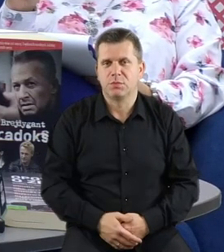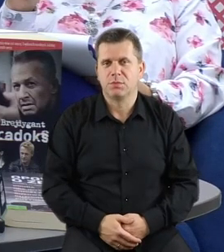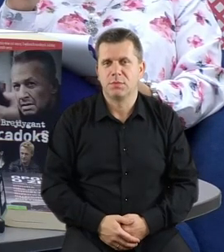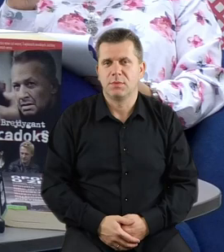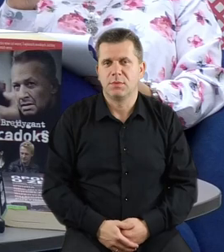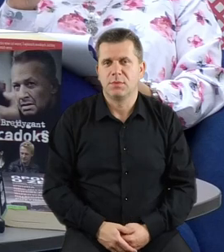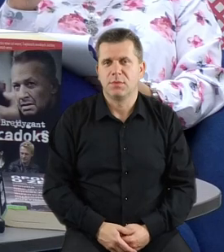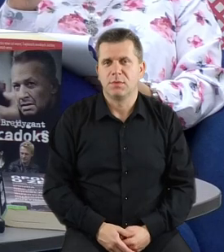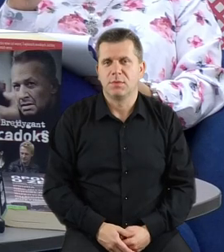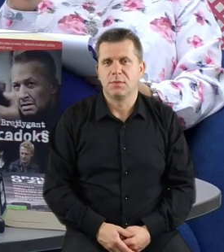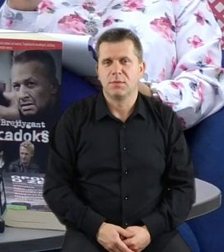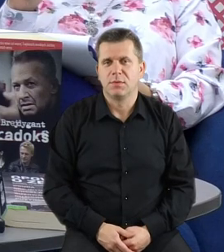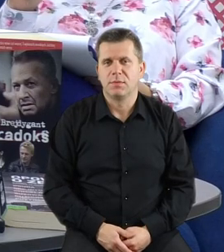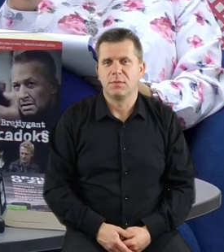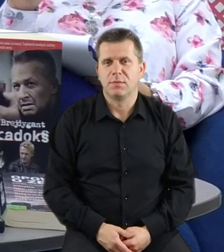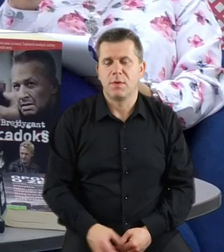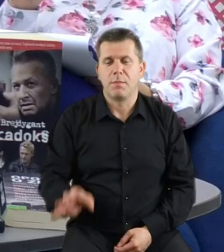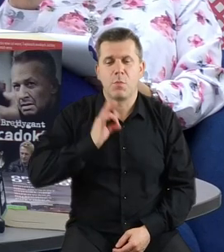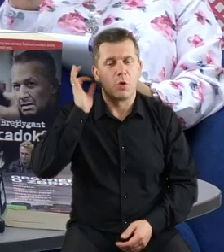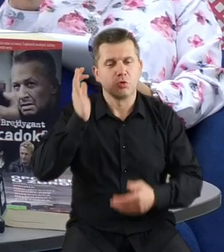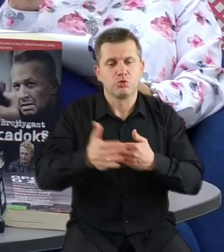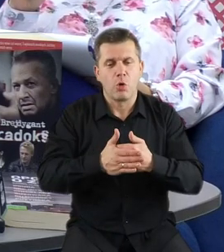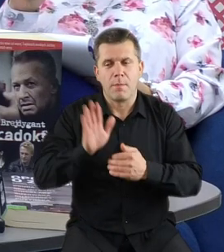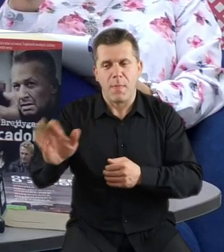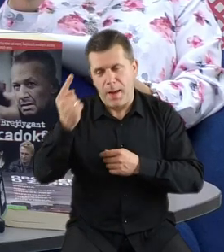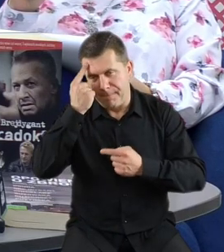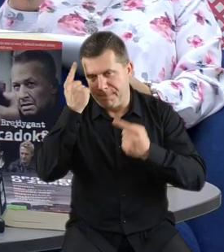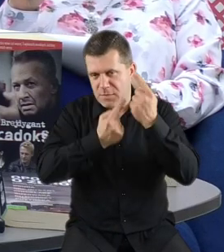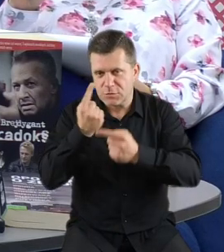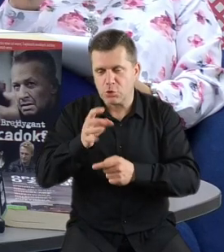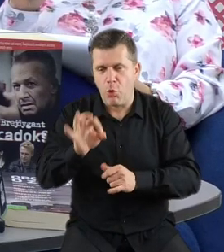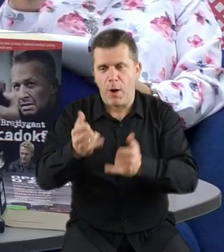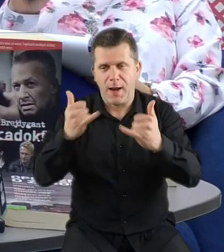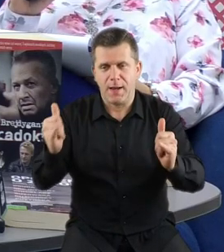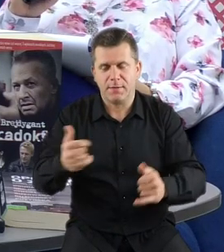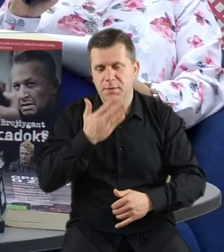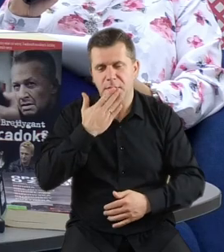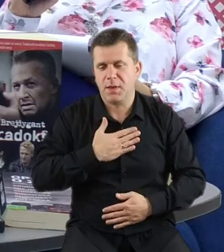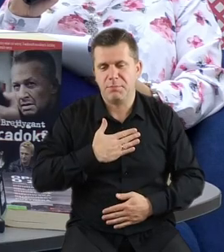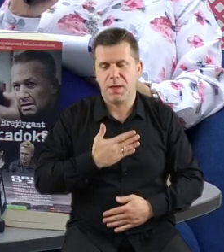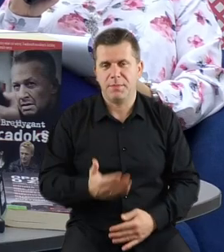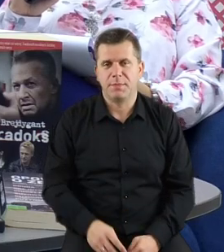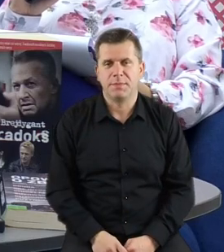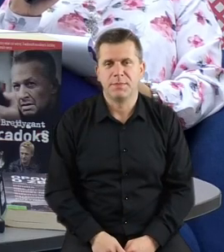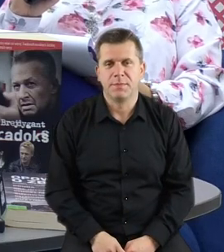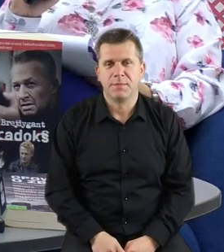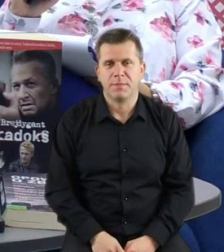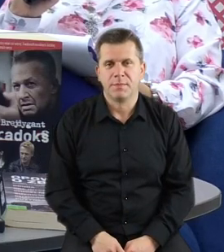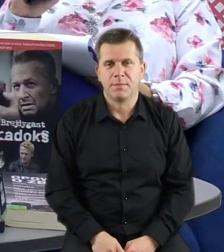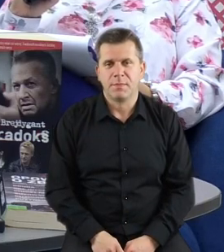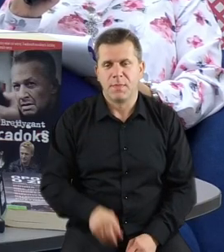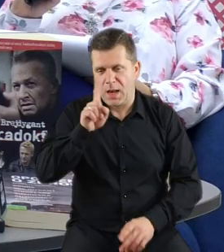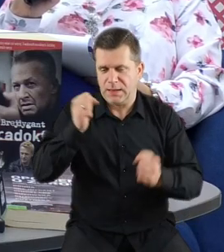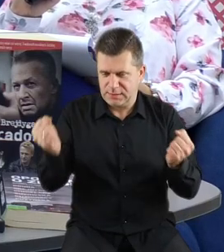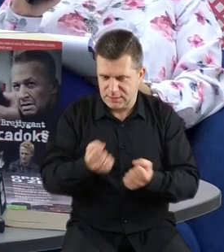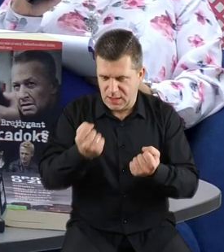Opiekuńczość, ale nie mam takiej jak na przykład moja żona, takiego myślenia o innych. To, tego niestety nie mam,